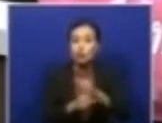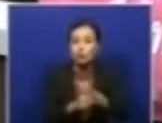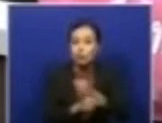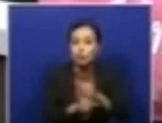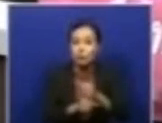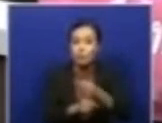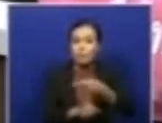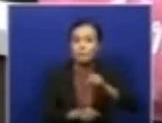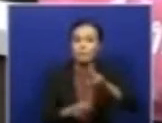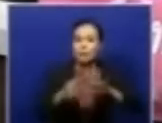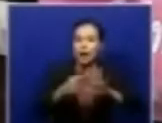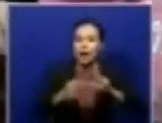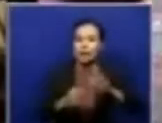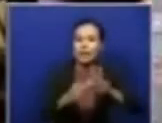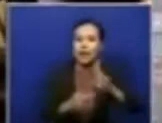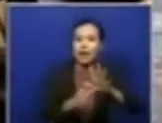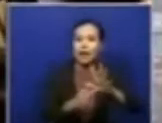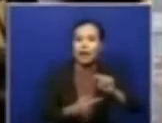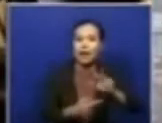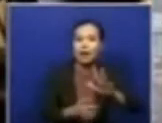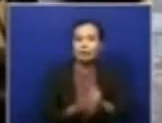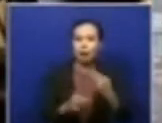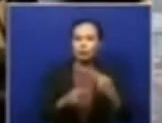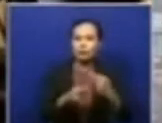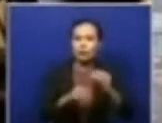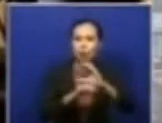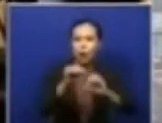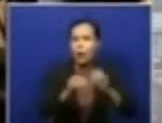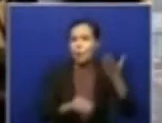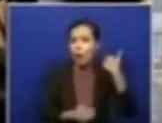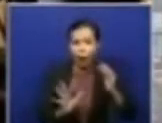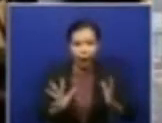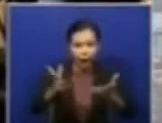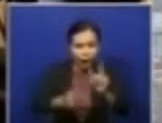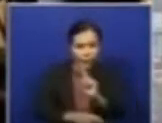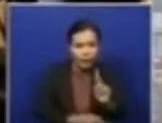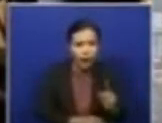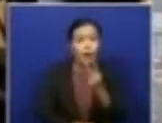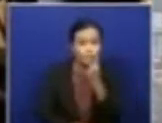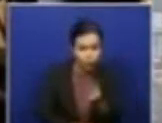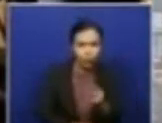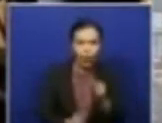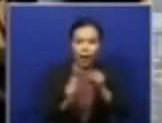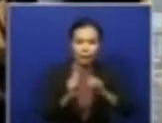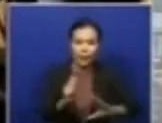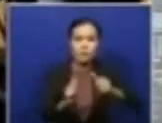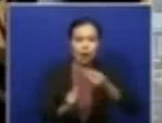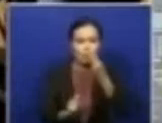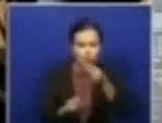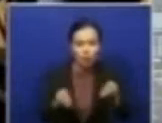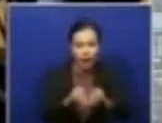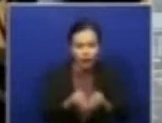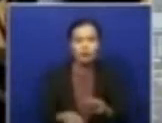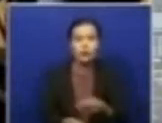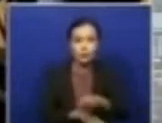ารัฐชื่อโครงการราชบุรีหายไปไหนครับไปดูที่อำเภอเมืองเนี่ยใกล้ๆท่านประธ